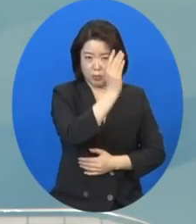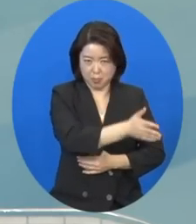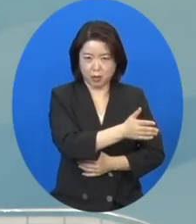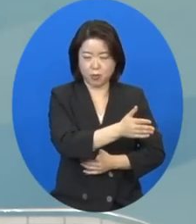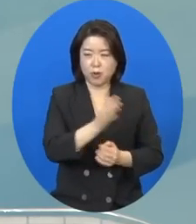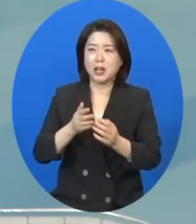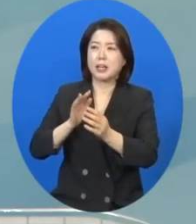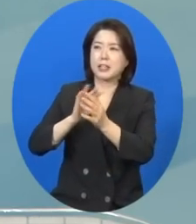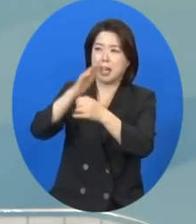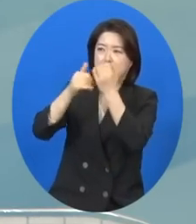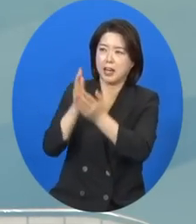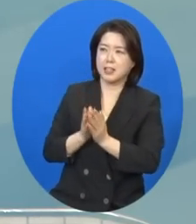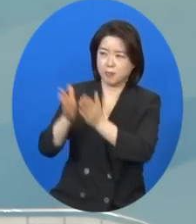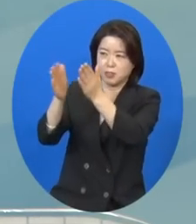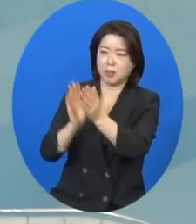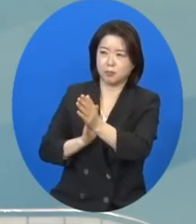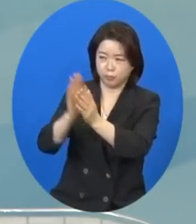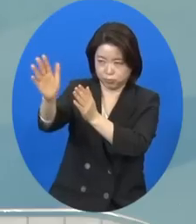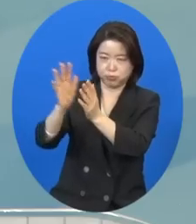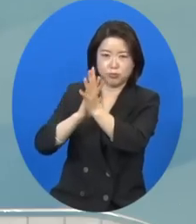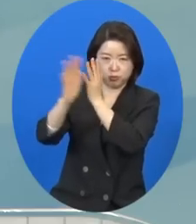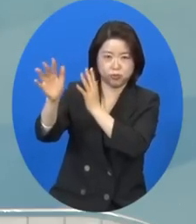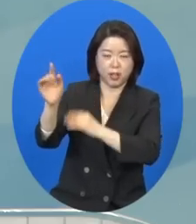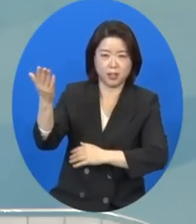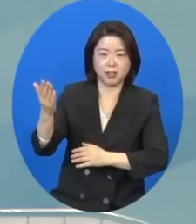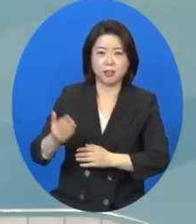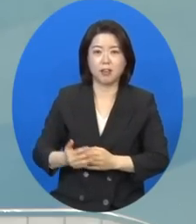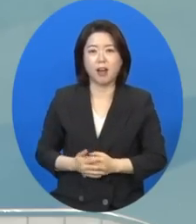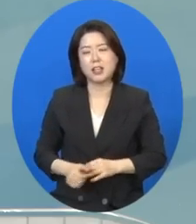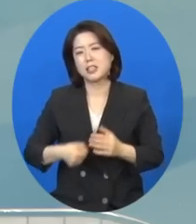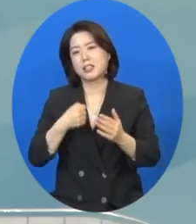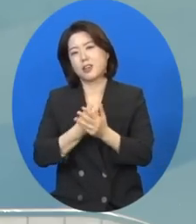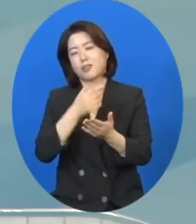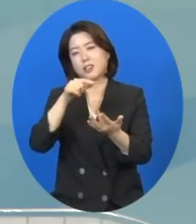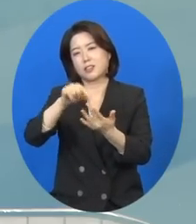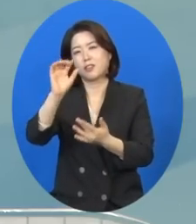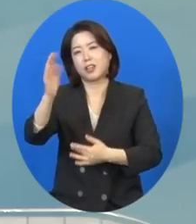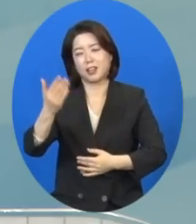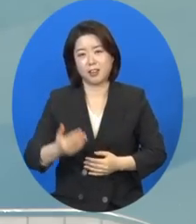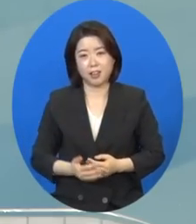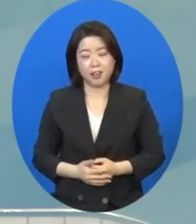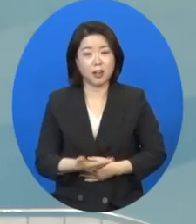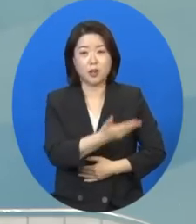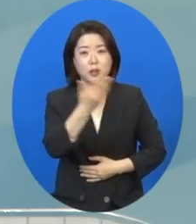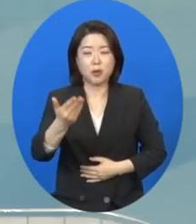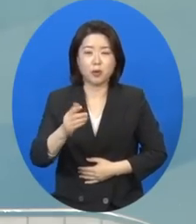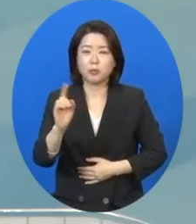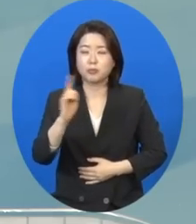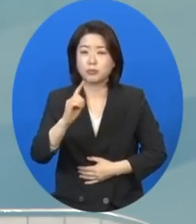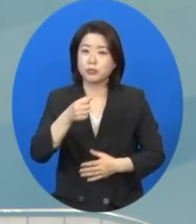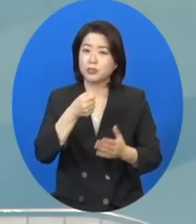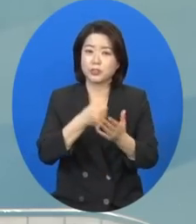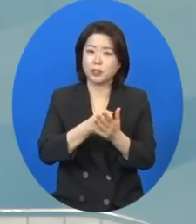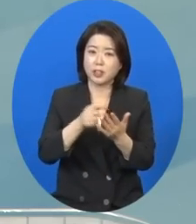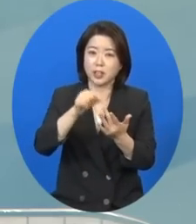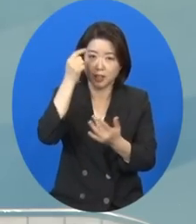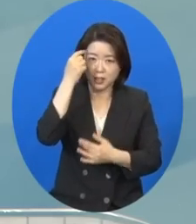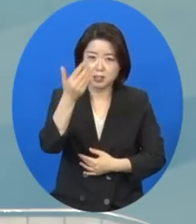사람의 인생을 좌우하는 결정적인 선택이 될 수 있습니다 지금 여러분은 무슨 선택을 하려고 하십니까